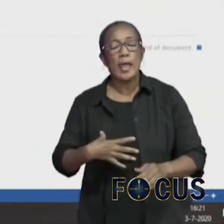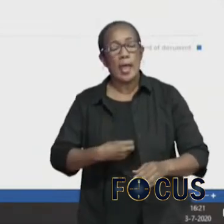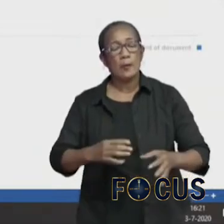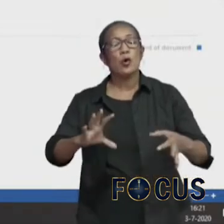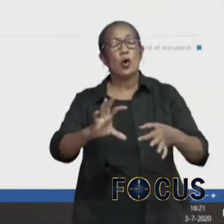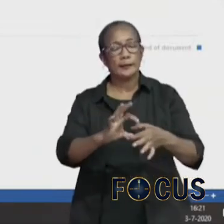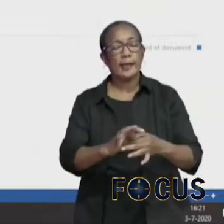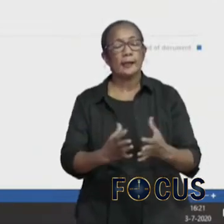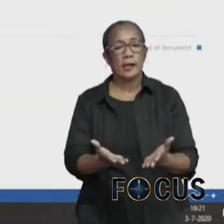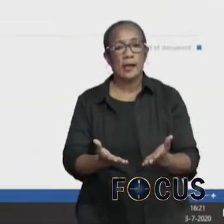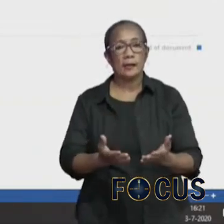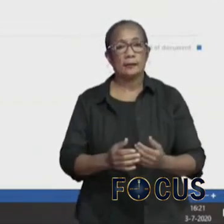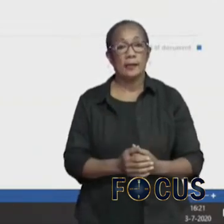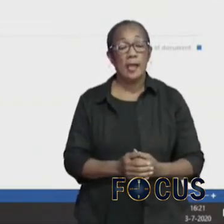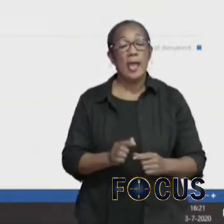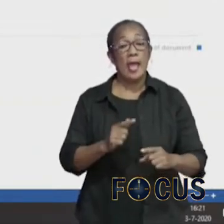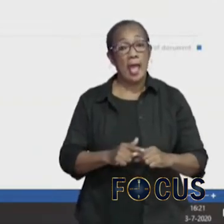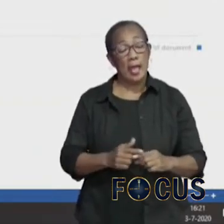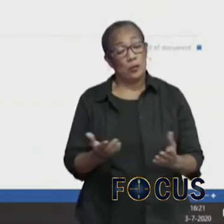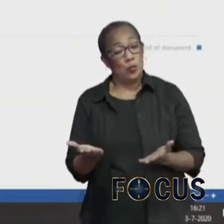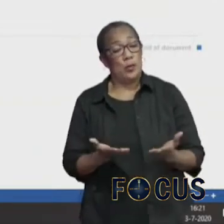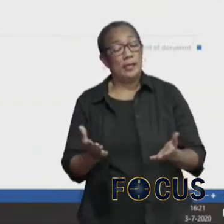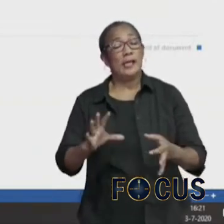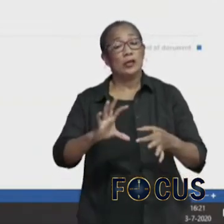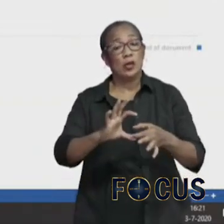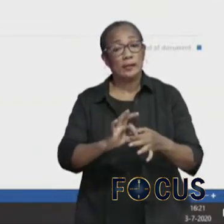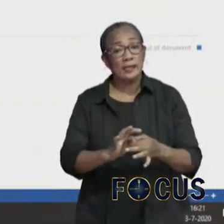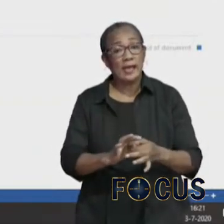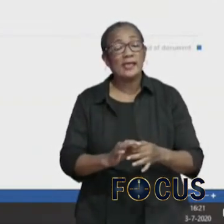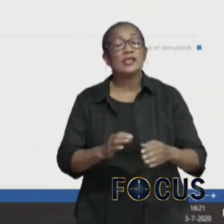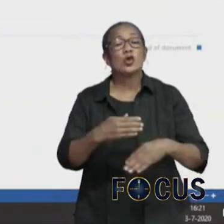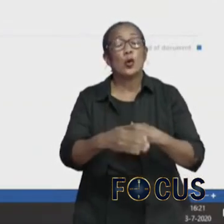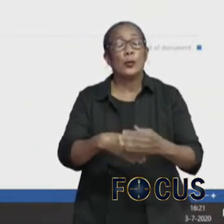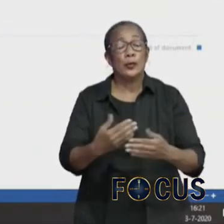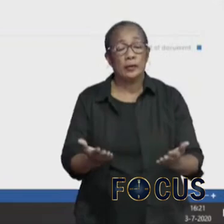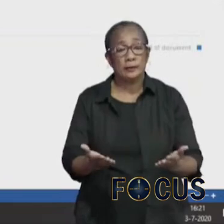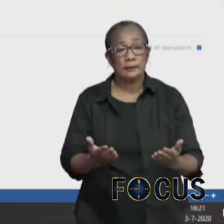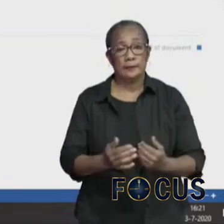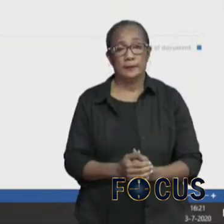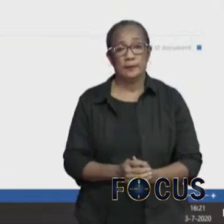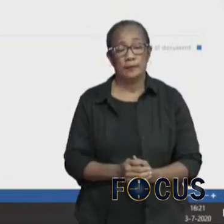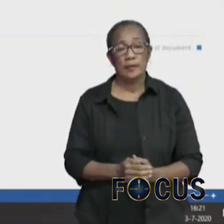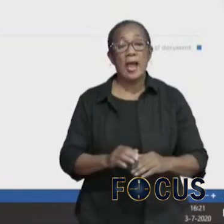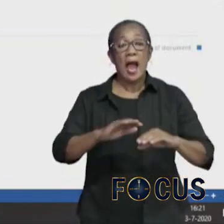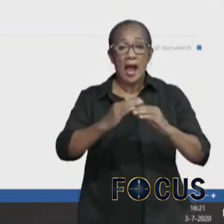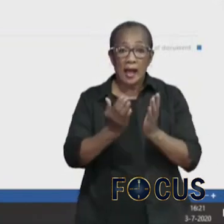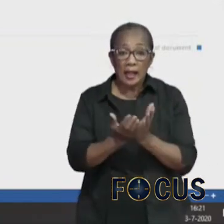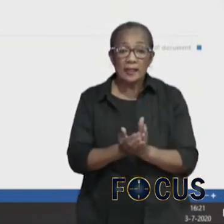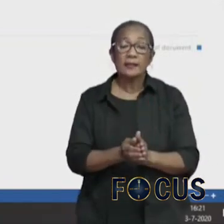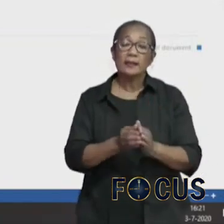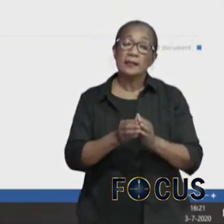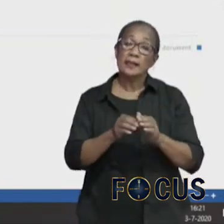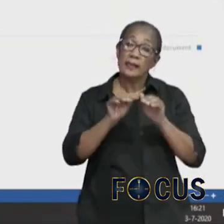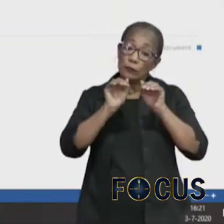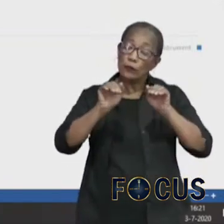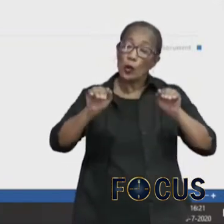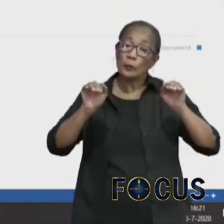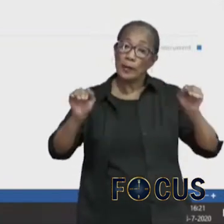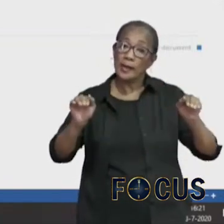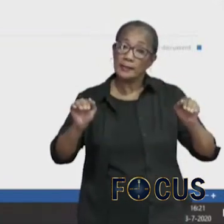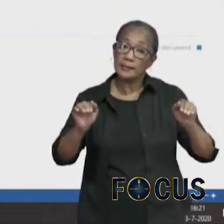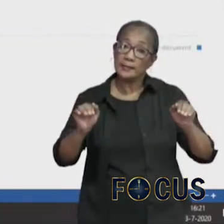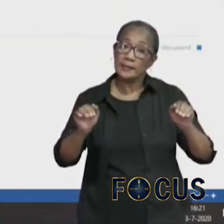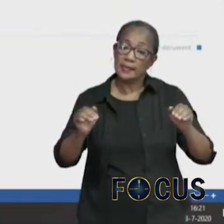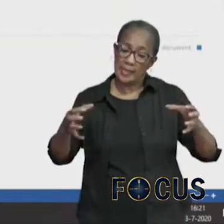contact bent geweest. En wanneer dit contact heeft plaatsgevonden. Al die informatie gaan wij dus